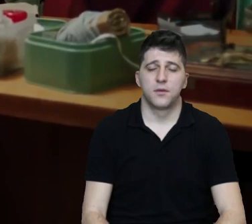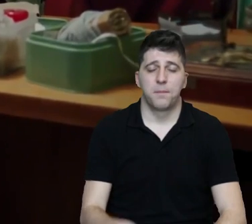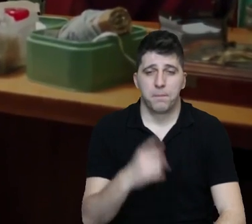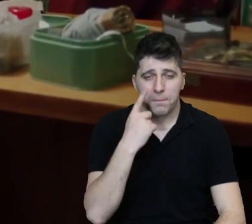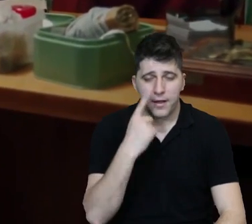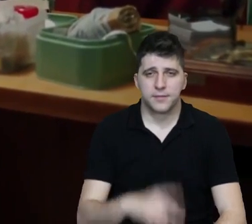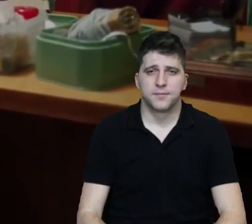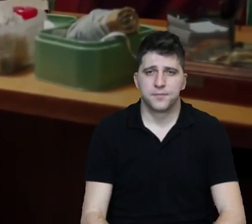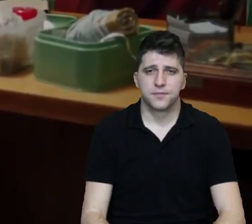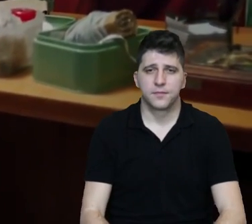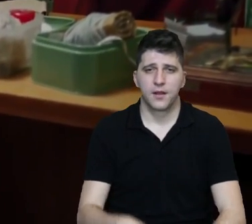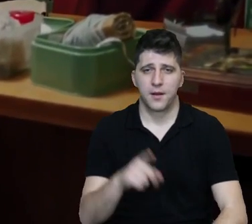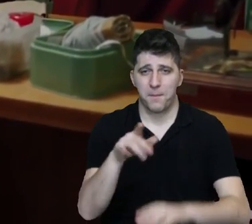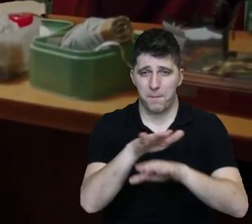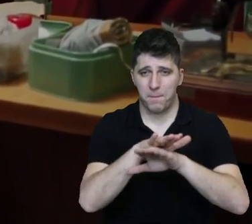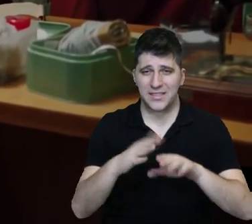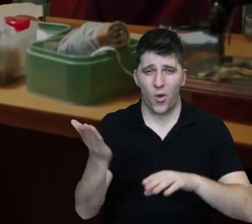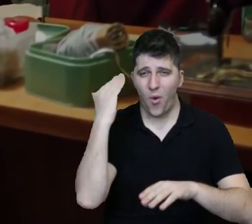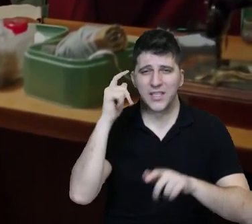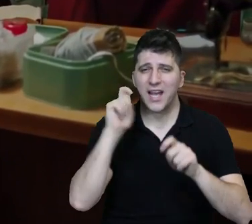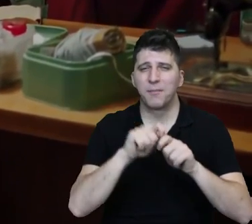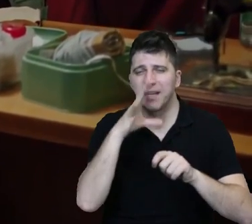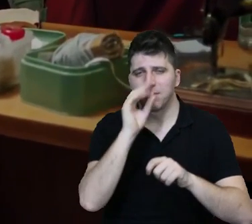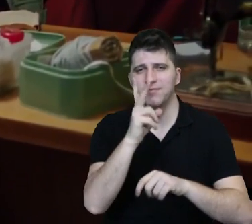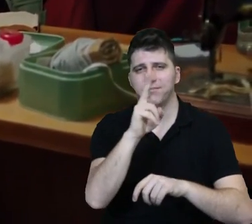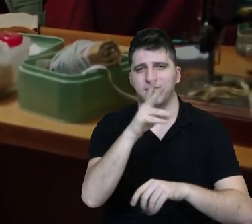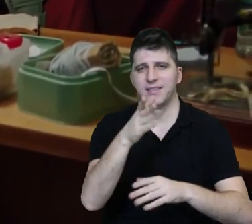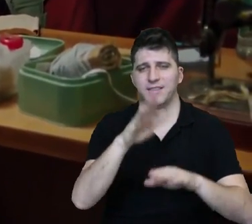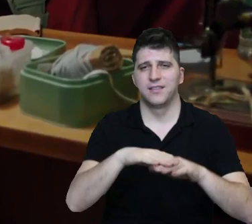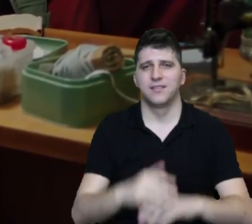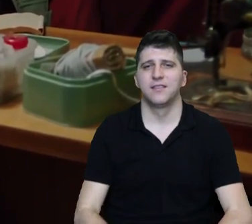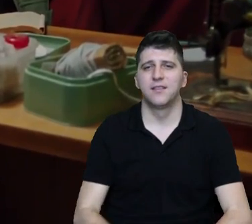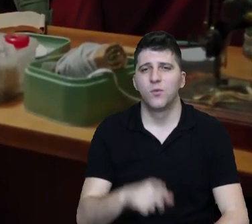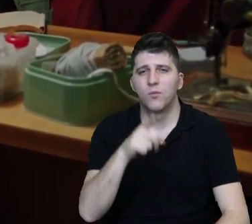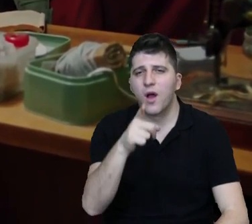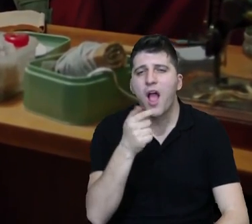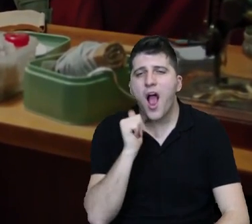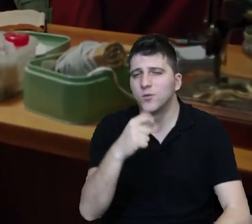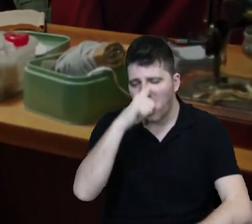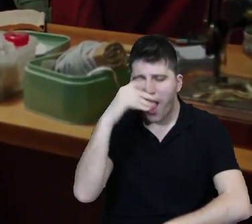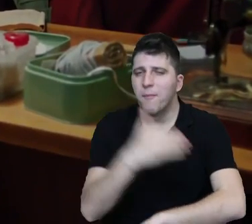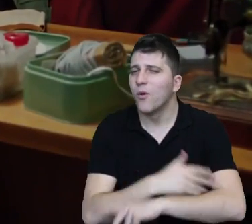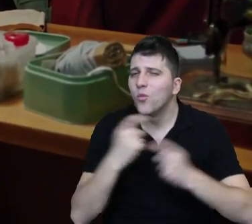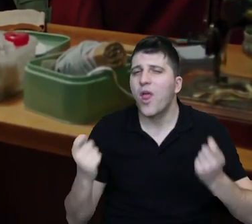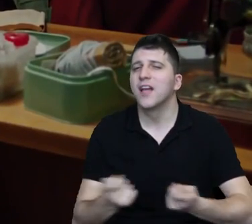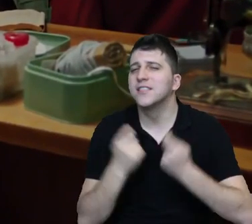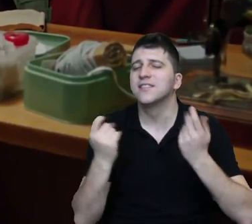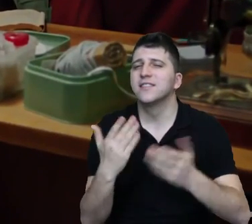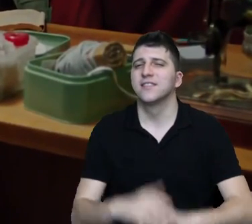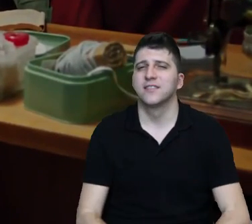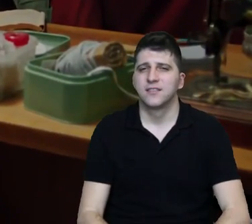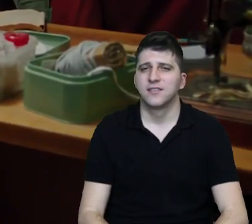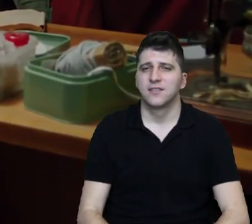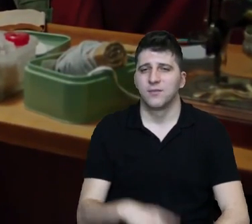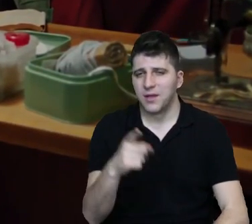Bak, şu masayı zamanında sen yapmıştın. Kim bilir kaç gün emek verdim buna.